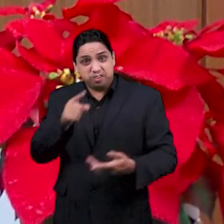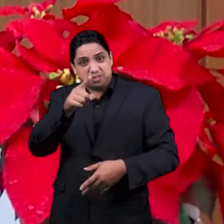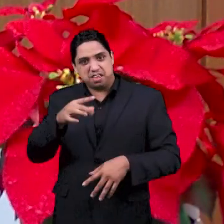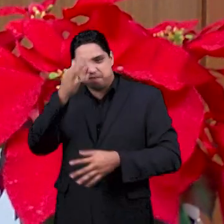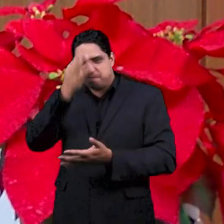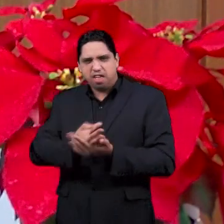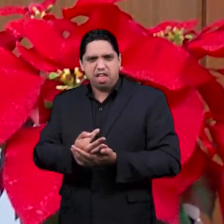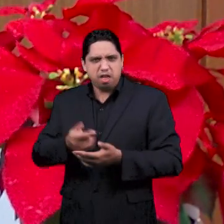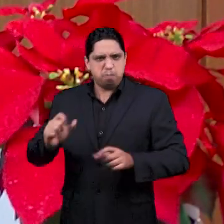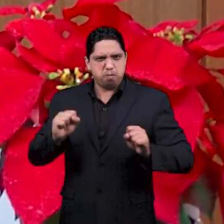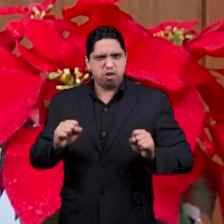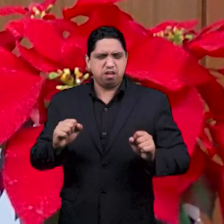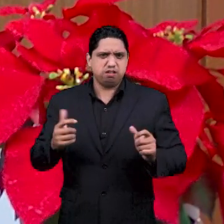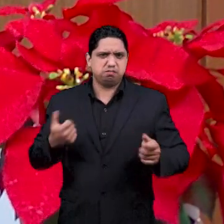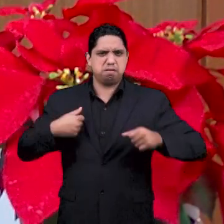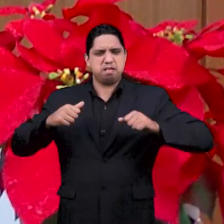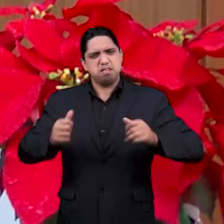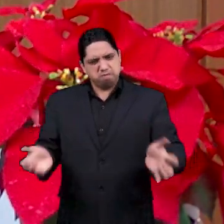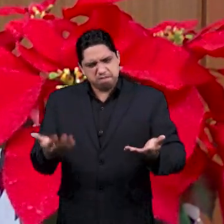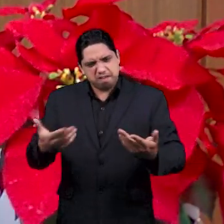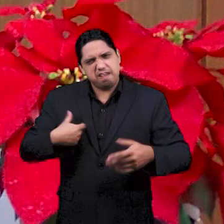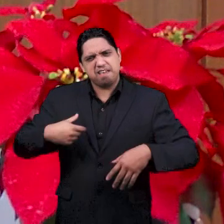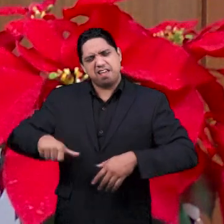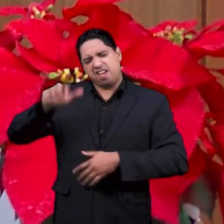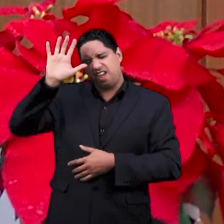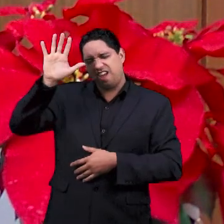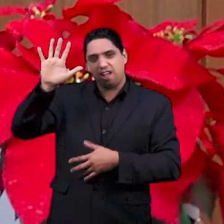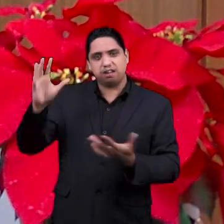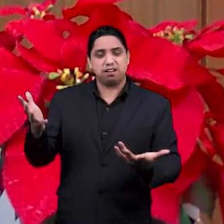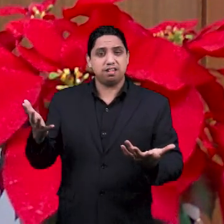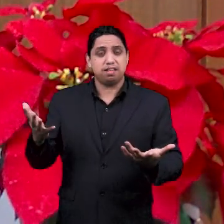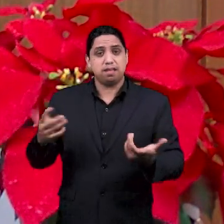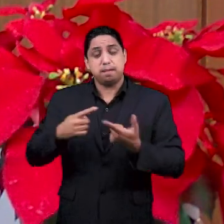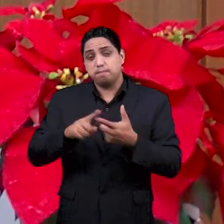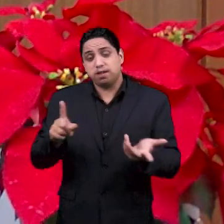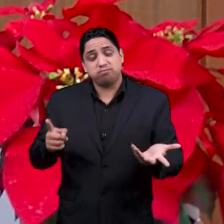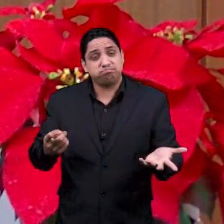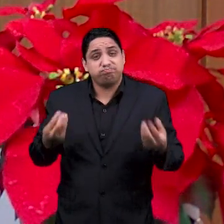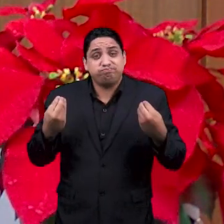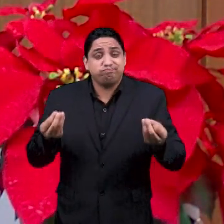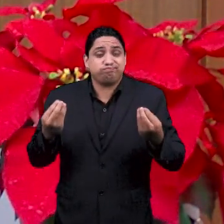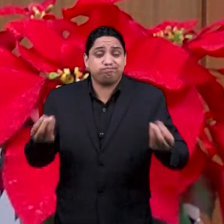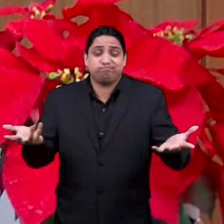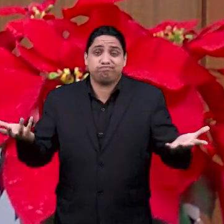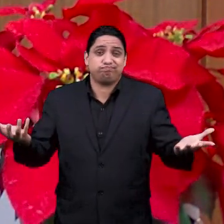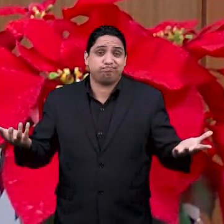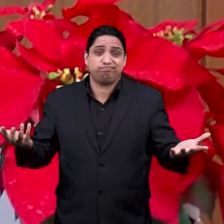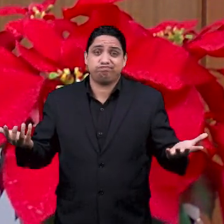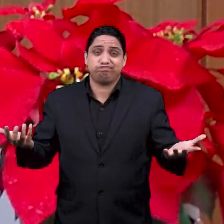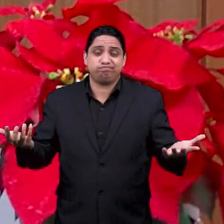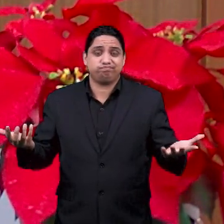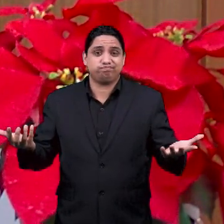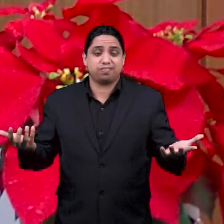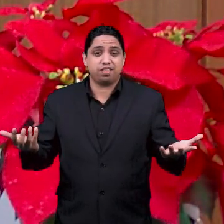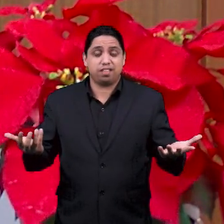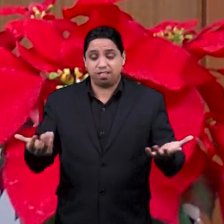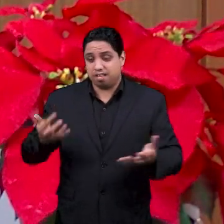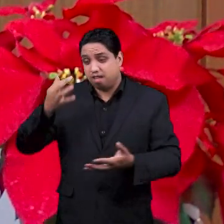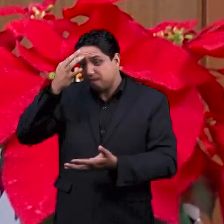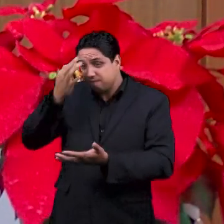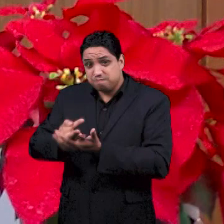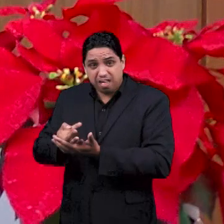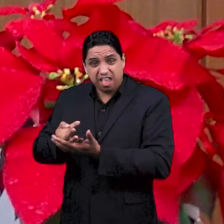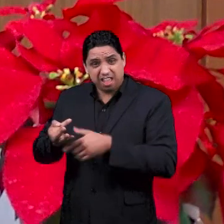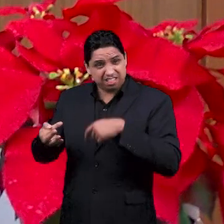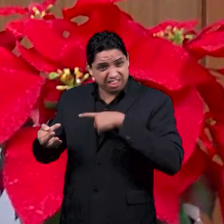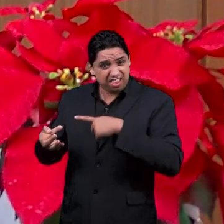ободрить кого-то, или чтобы ты эмоции какие-то почувствовал. В Божьем проекте это